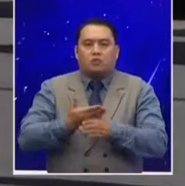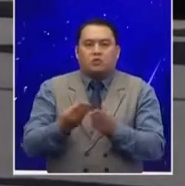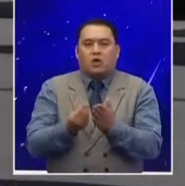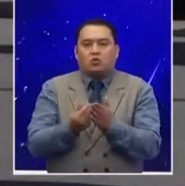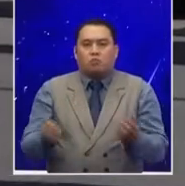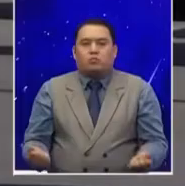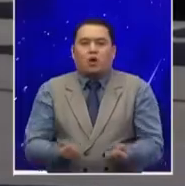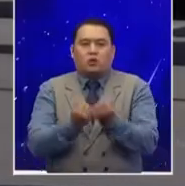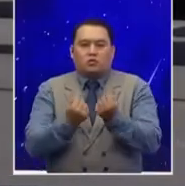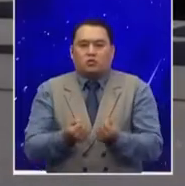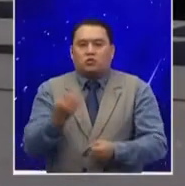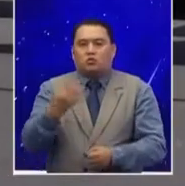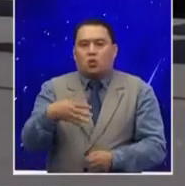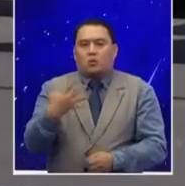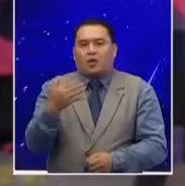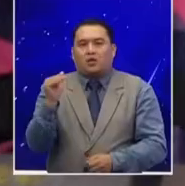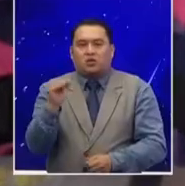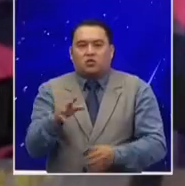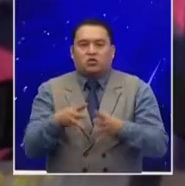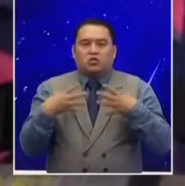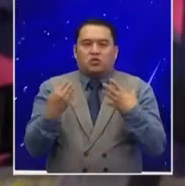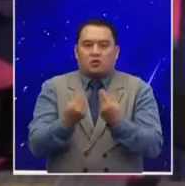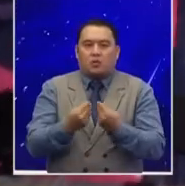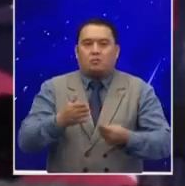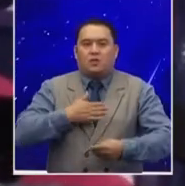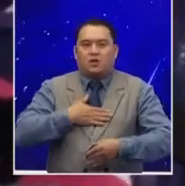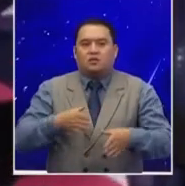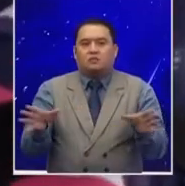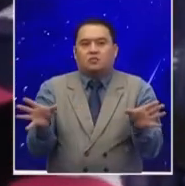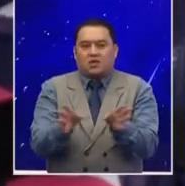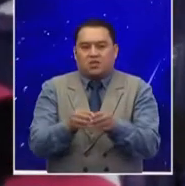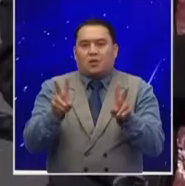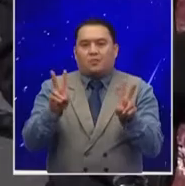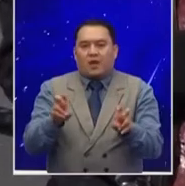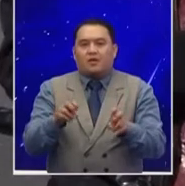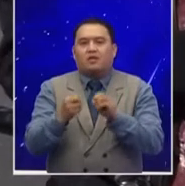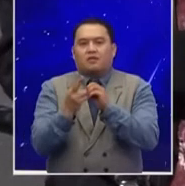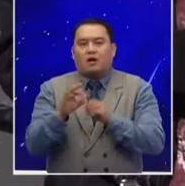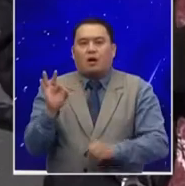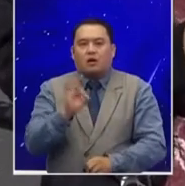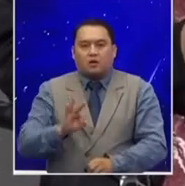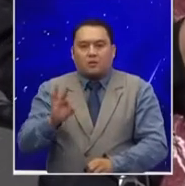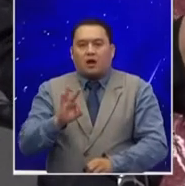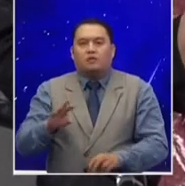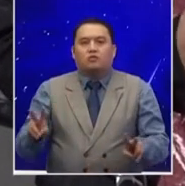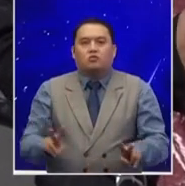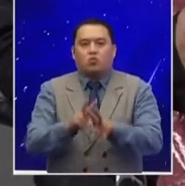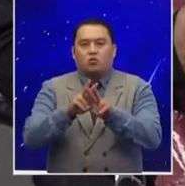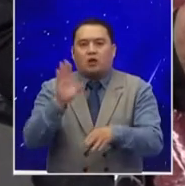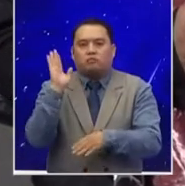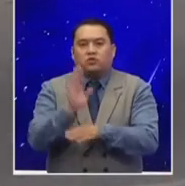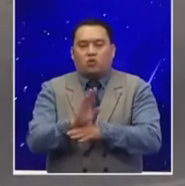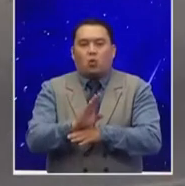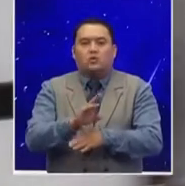денежная поддержка порядка 45 тысячам семей из фонда «Безбергемес». 12 октября Нурсултан Назарбаев